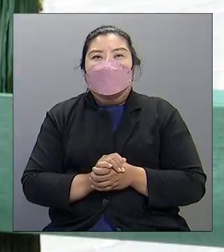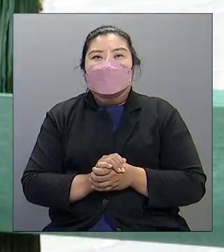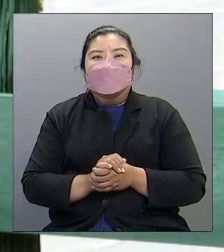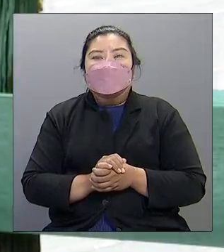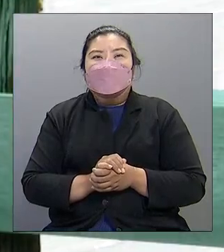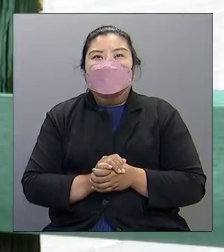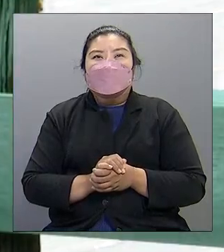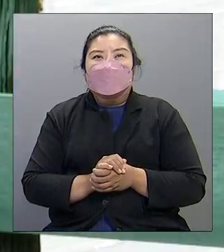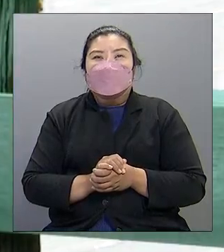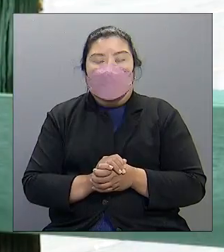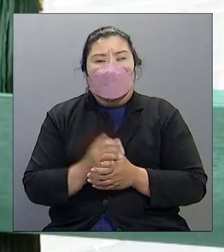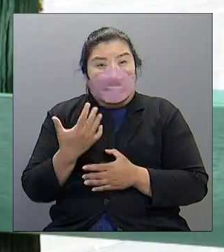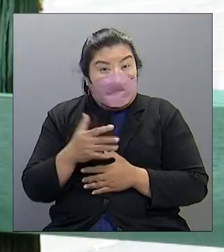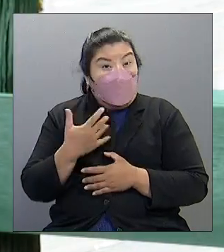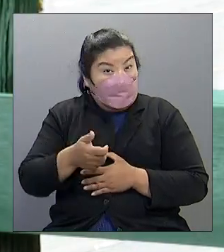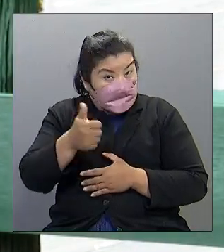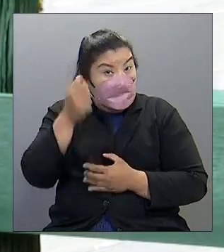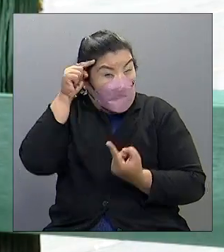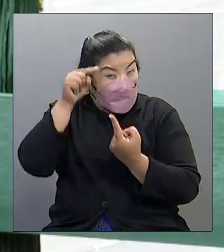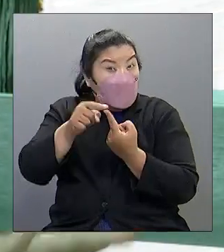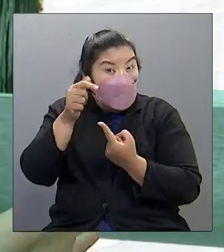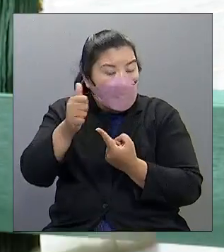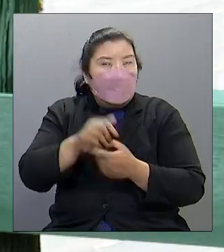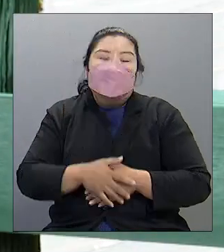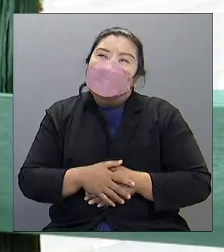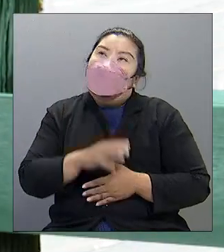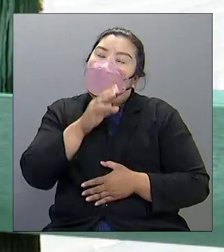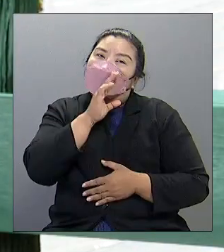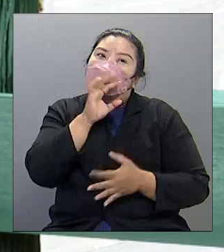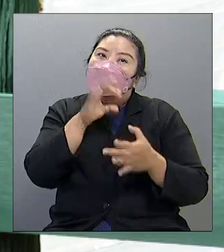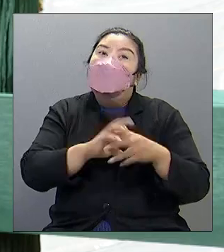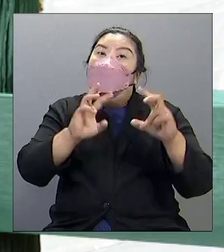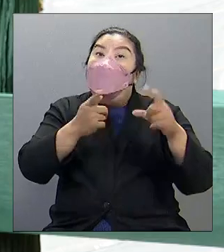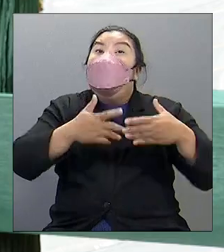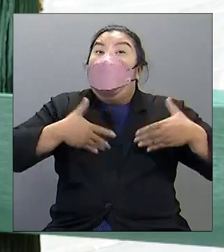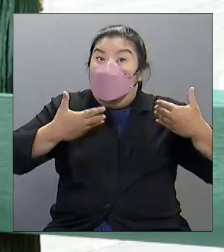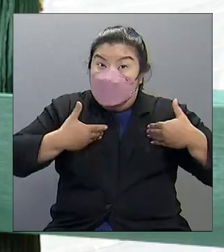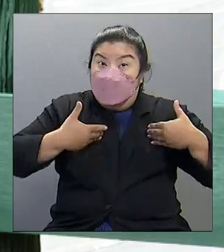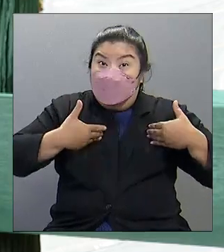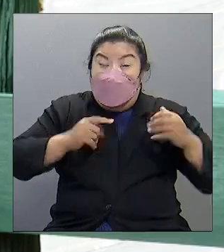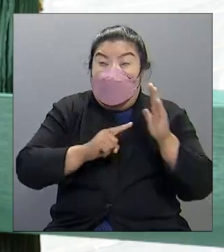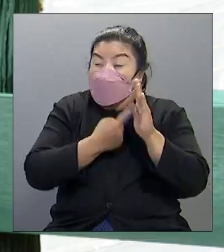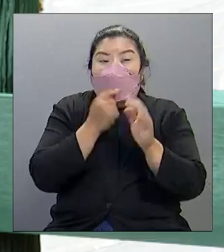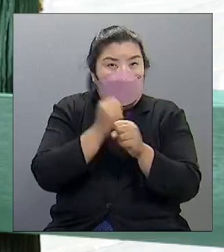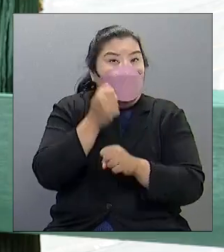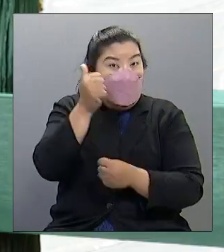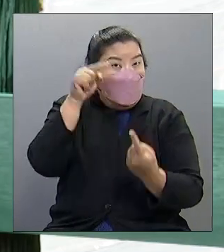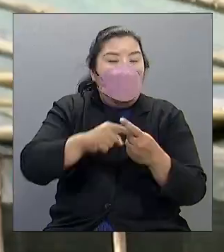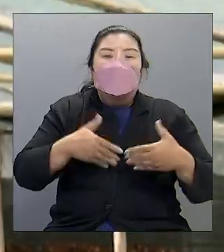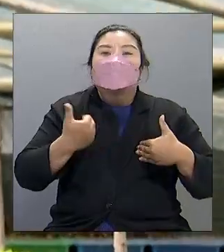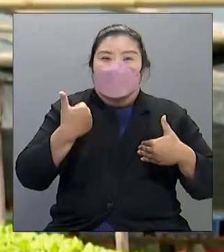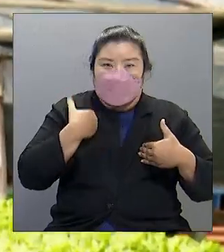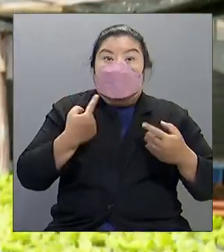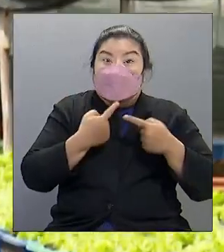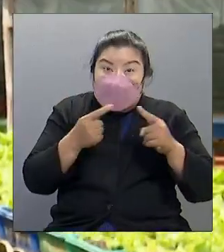คืถาพูดถึงประสบความสำเร็จถ้าเอาเรองขความสุบมได้ตงแตวนแกที่เราทำแล้วแต่ถาพูดถึงเรื่องของคามรู้